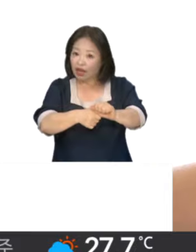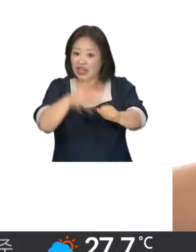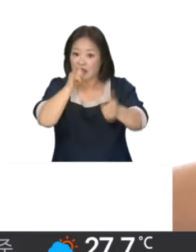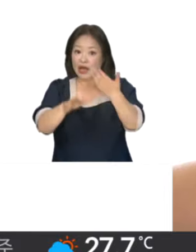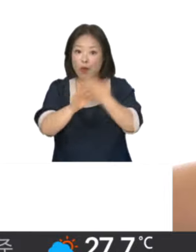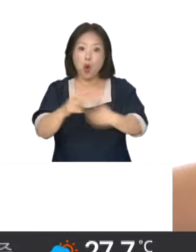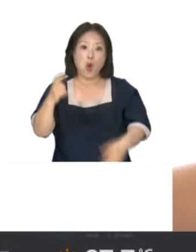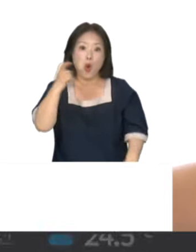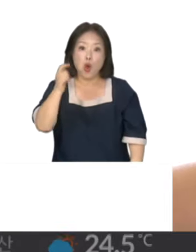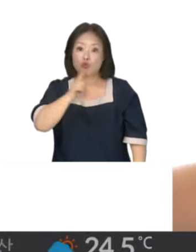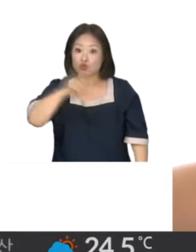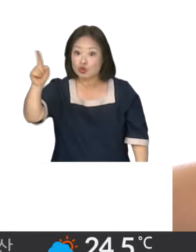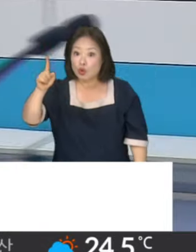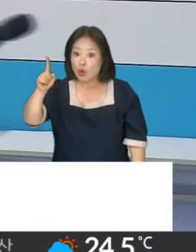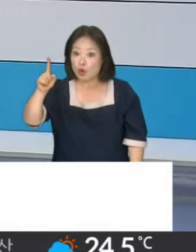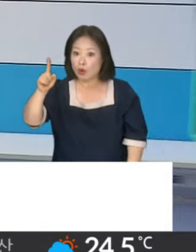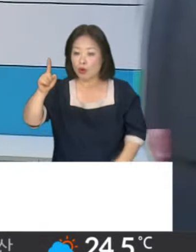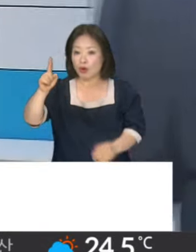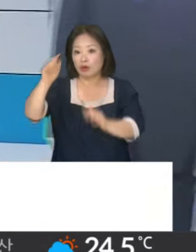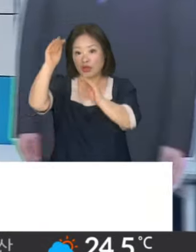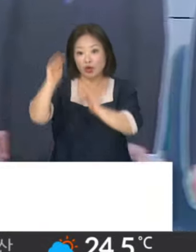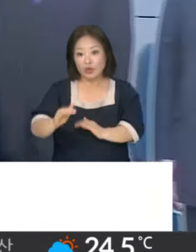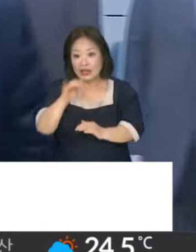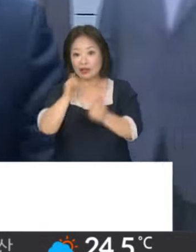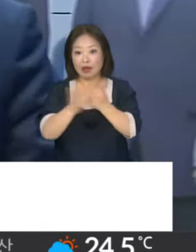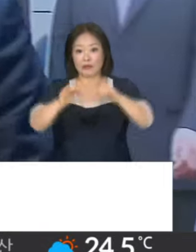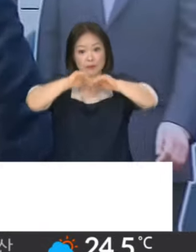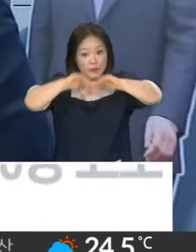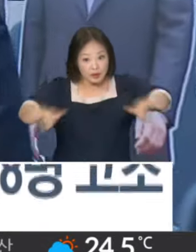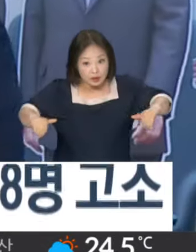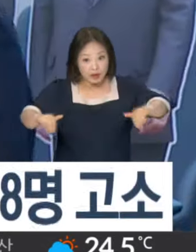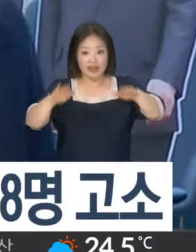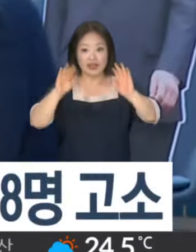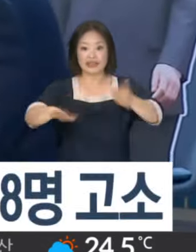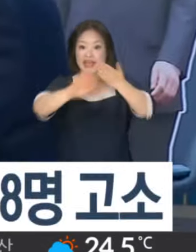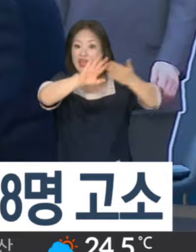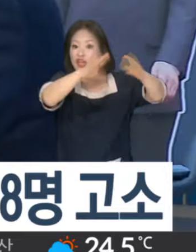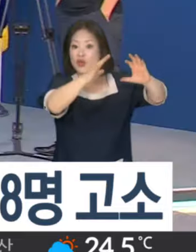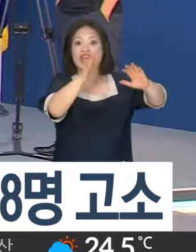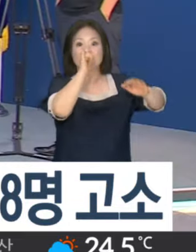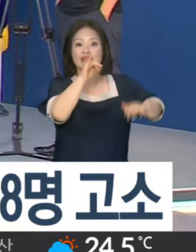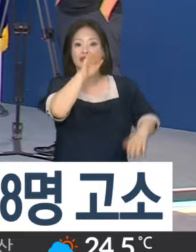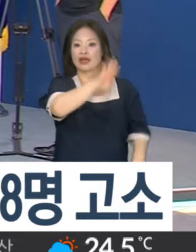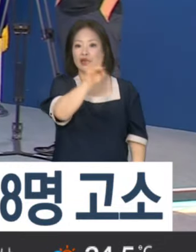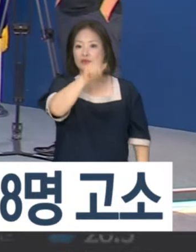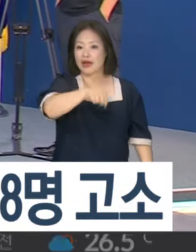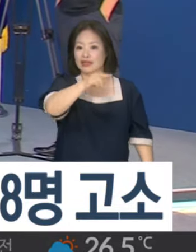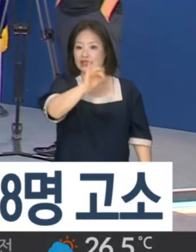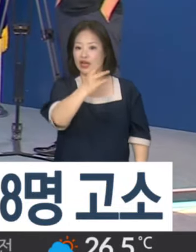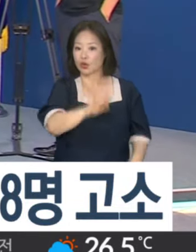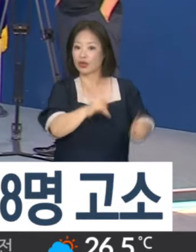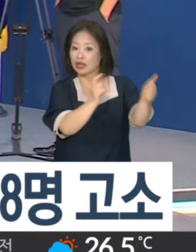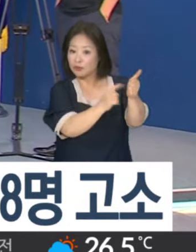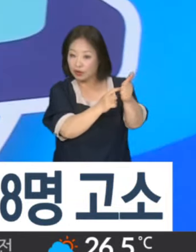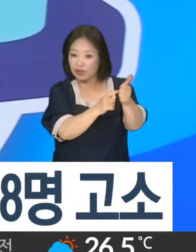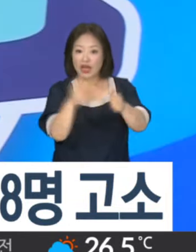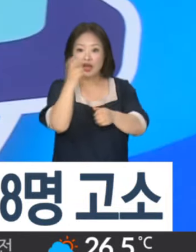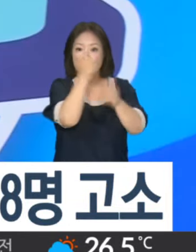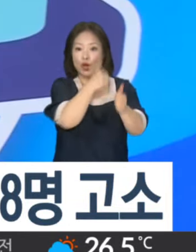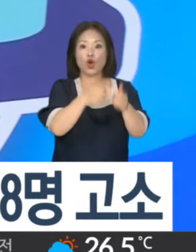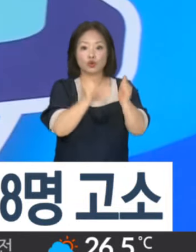무에도 해당될 가능성이 이와 별개로 현재 해외 연수 중인 박상용 검사는 법률대리인을